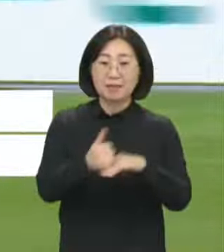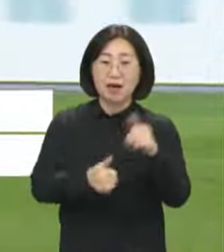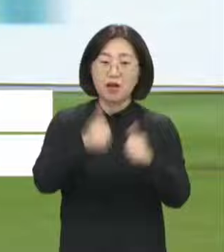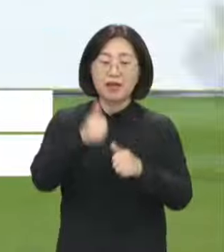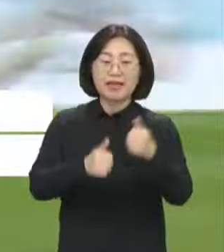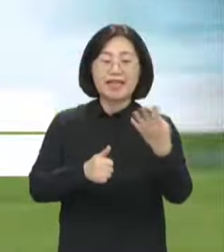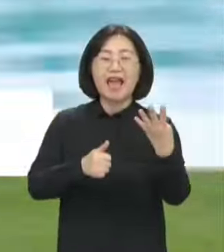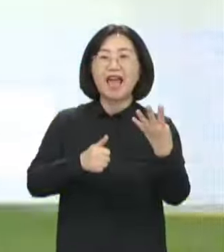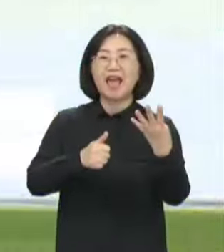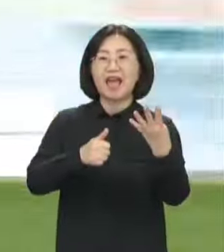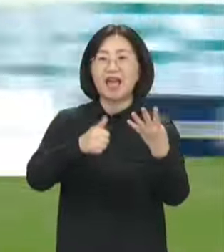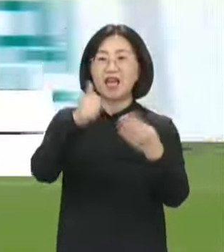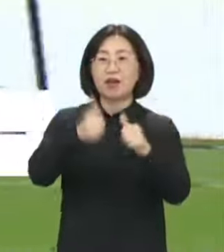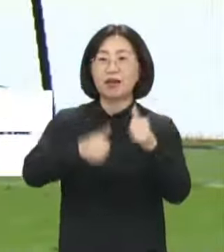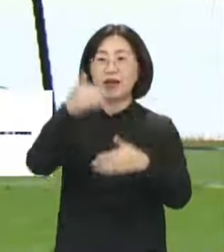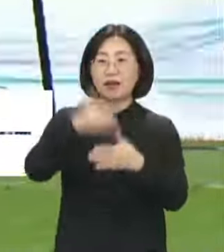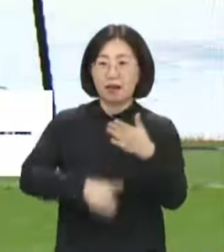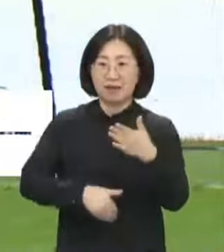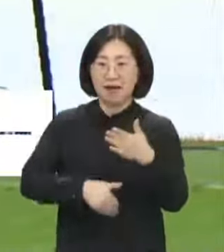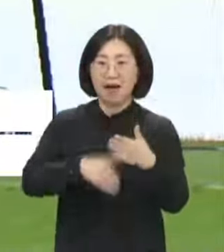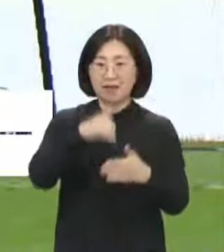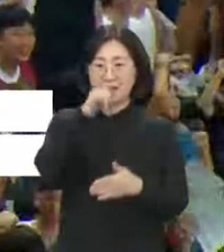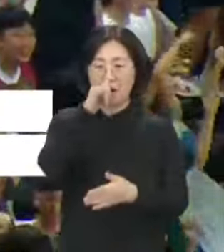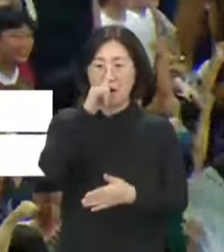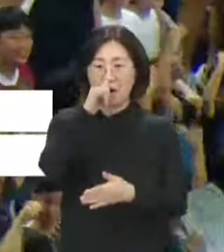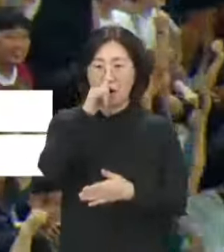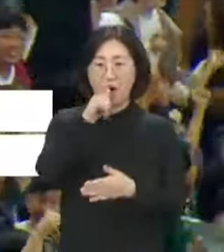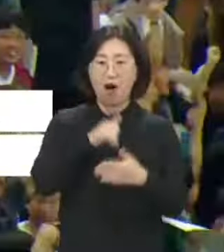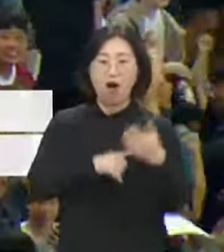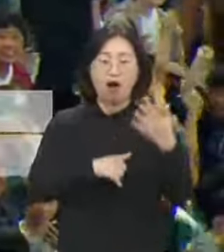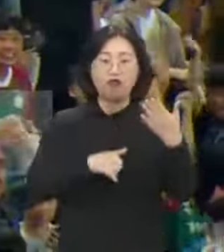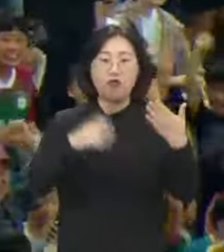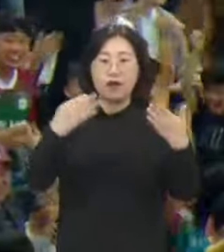가운데 대전은 A매치 휴식기를 거친 뒤 오는